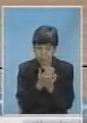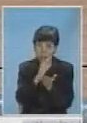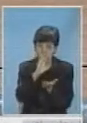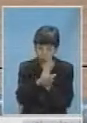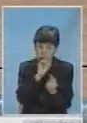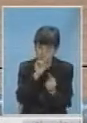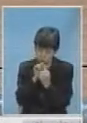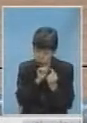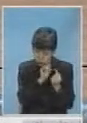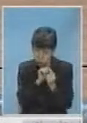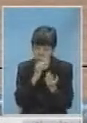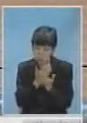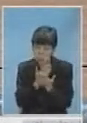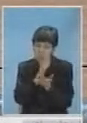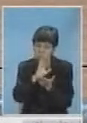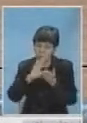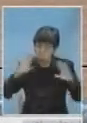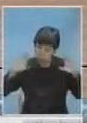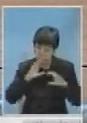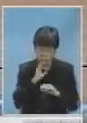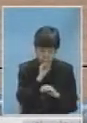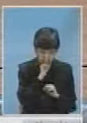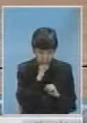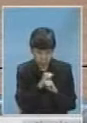ตามเป้าหมายของเงินราชการรับไม่มีการทุจ